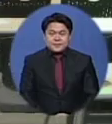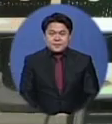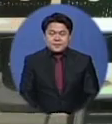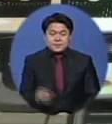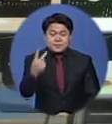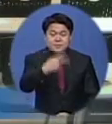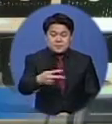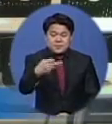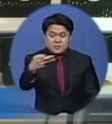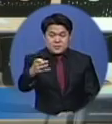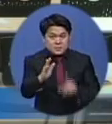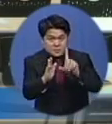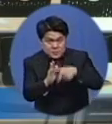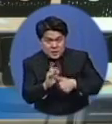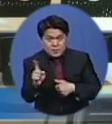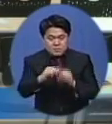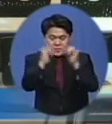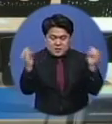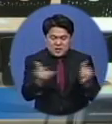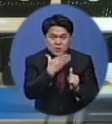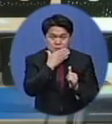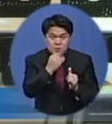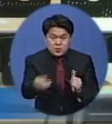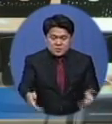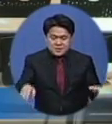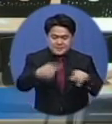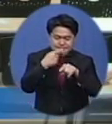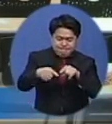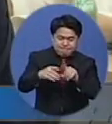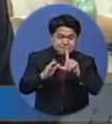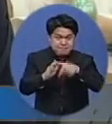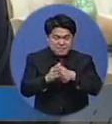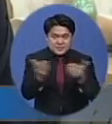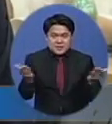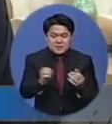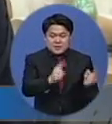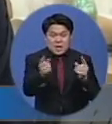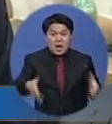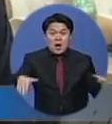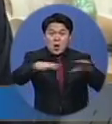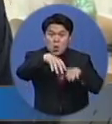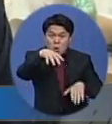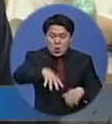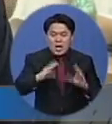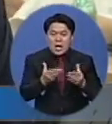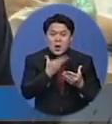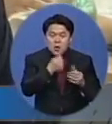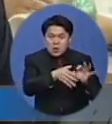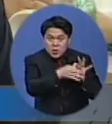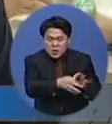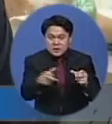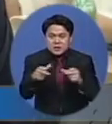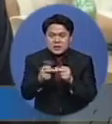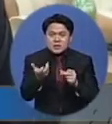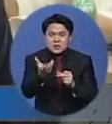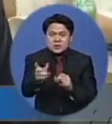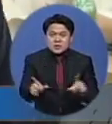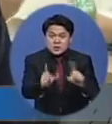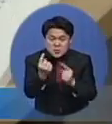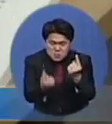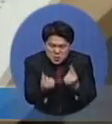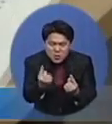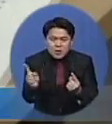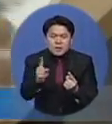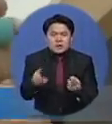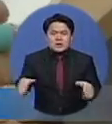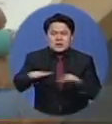지난 2013년에 실시한 사회복지시설 평가에서 직업재활 시설은 아동복지시설과 장애인 거주시설 등에 비해